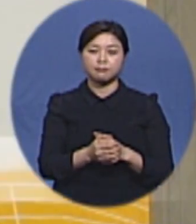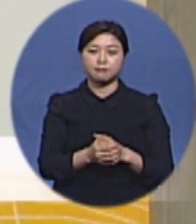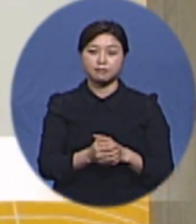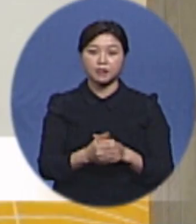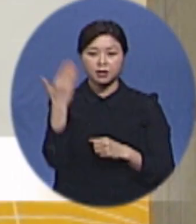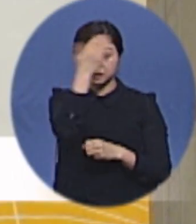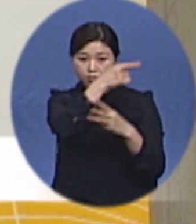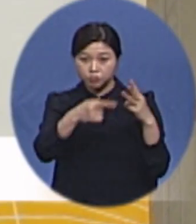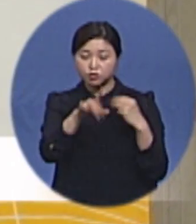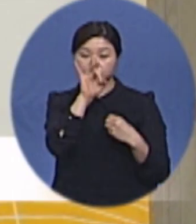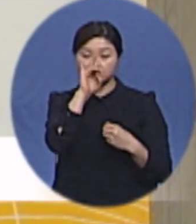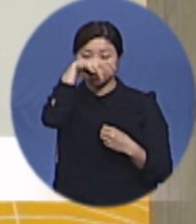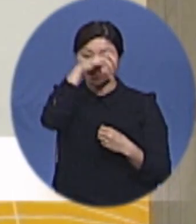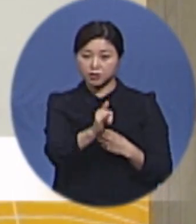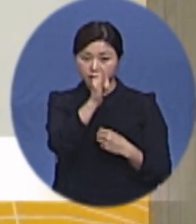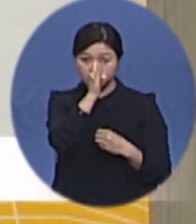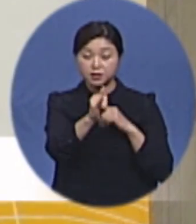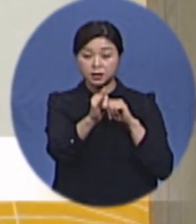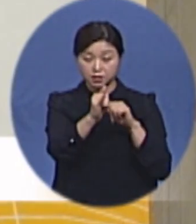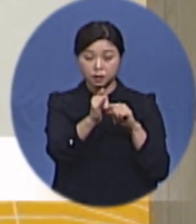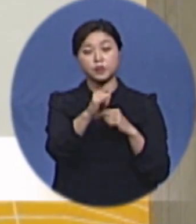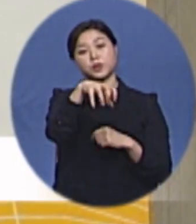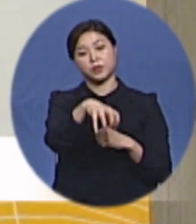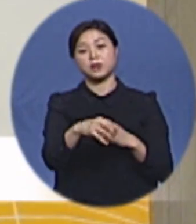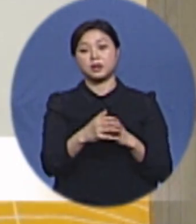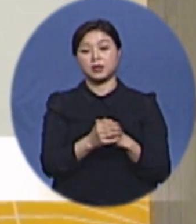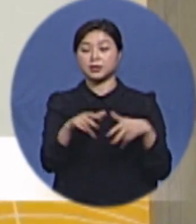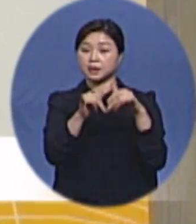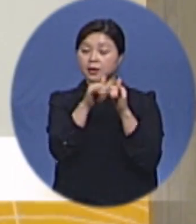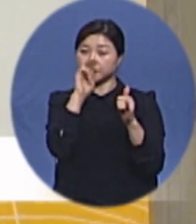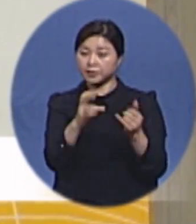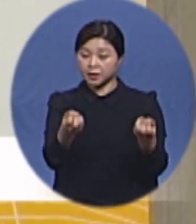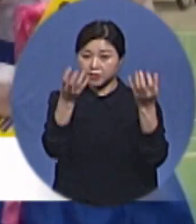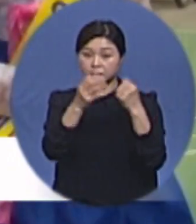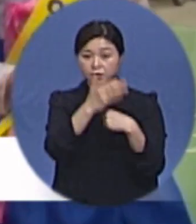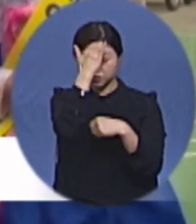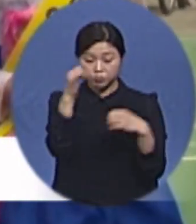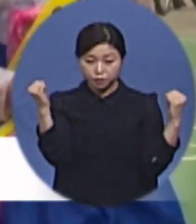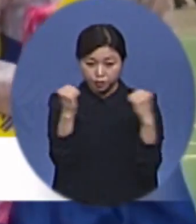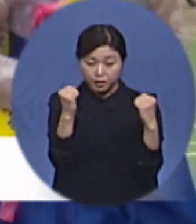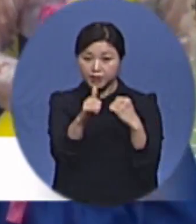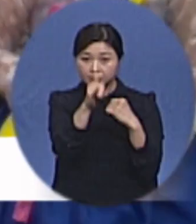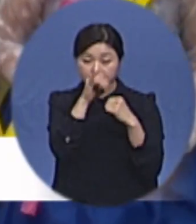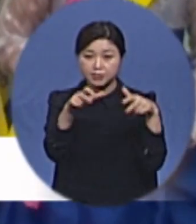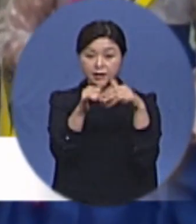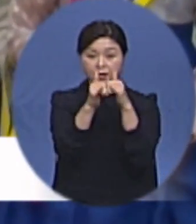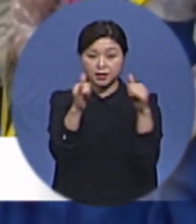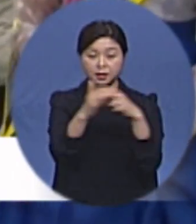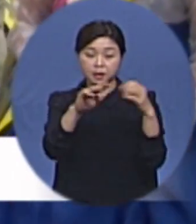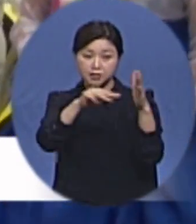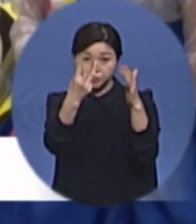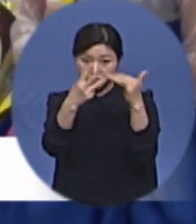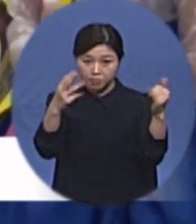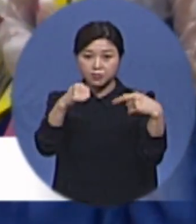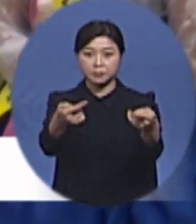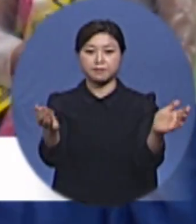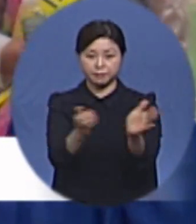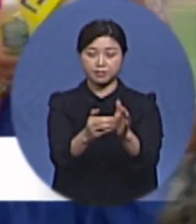청주시 중앙동에 위치한 청소년 광장에서 열린 이번 장애인 가요제는 충북에 거주하는 장애인 약 300여 명이